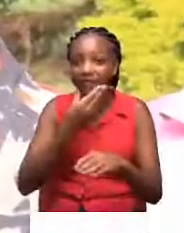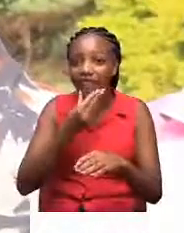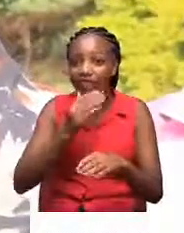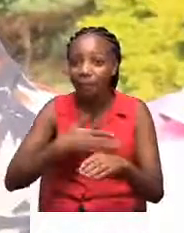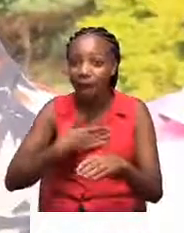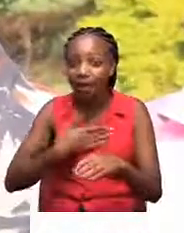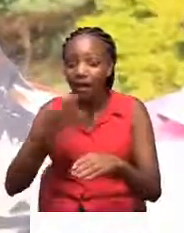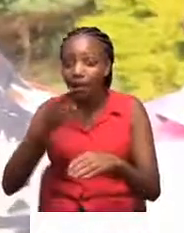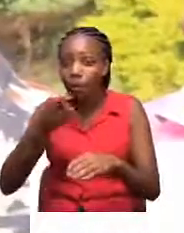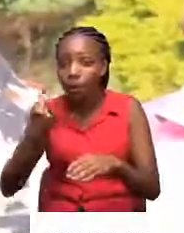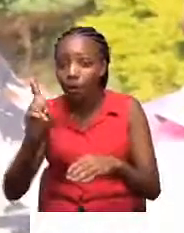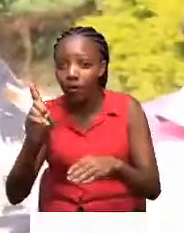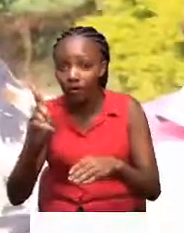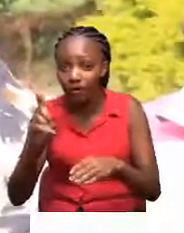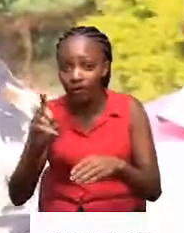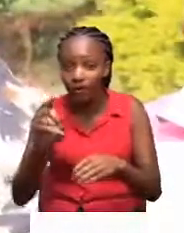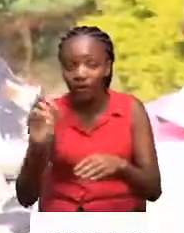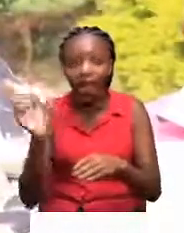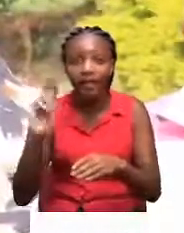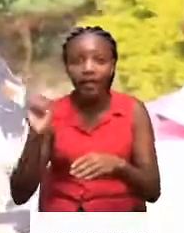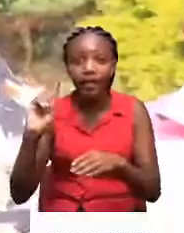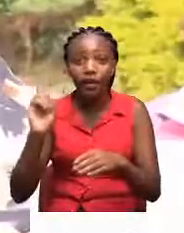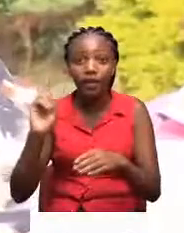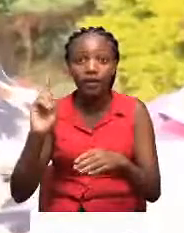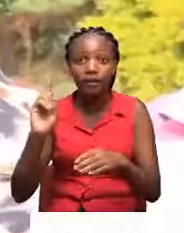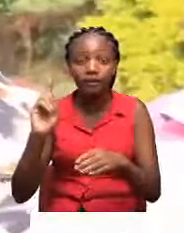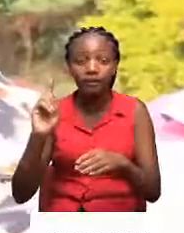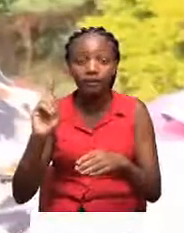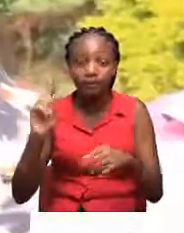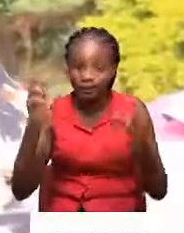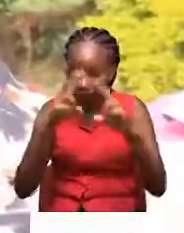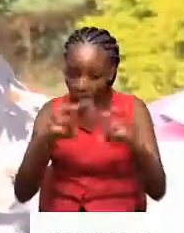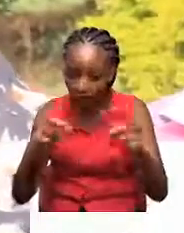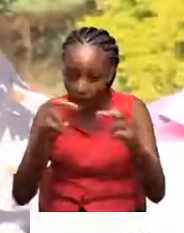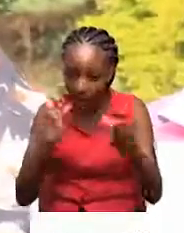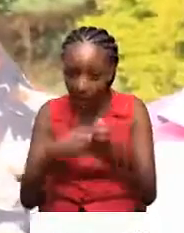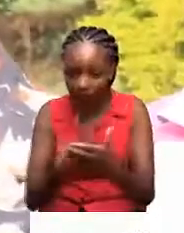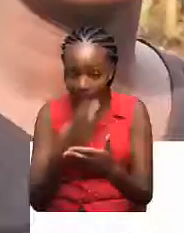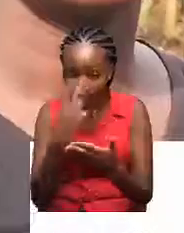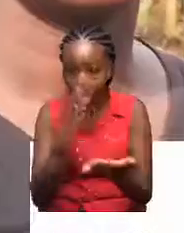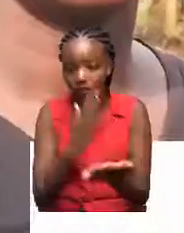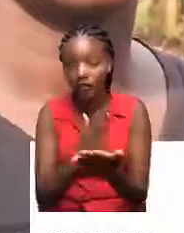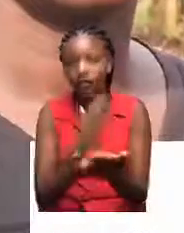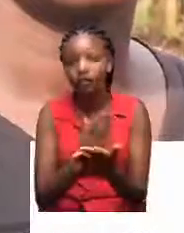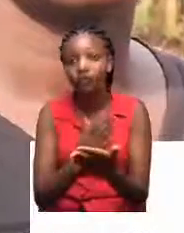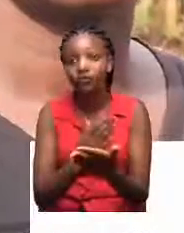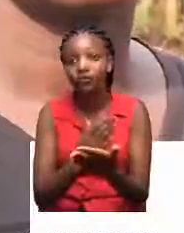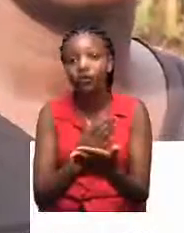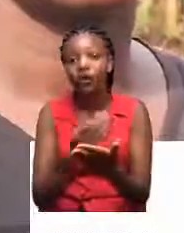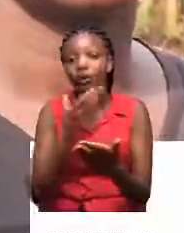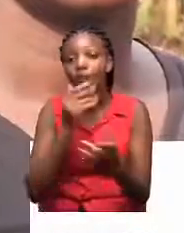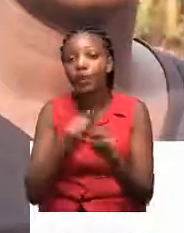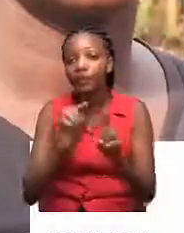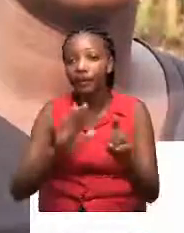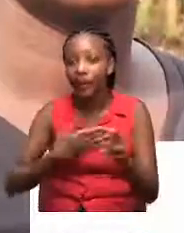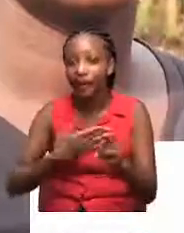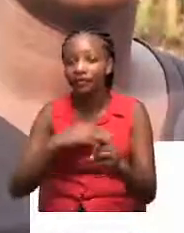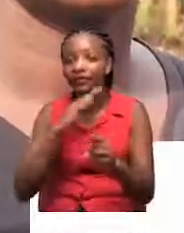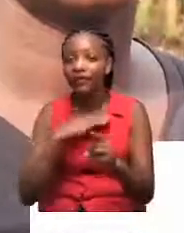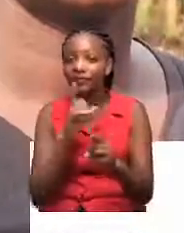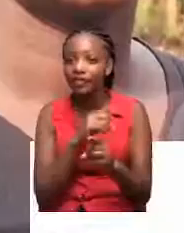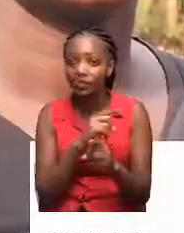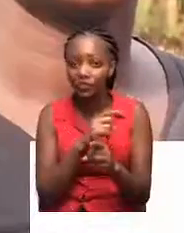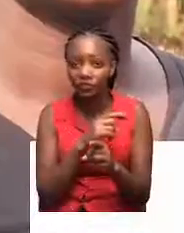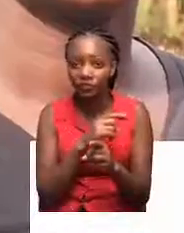kama wanahisi Joseph amepatikana. Alivyoenda Uganda akapata ni yeye, tukashukuru. Ikawa sasa wakasuggest